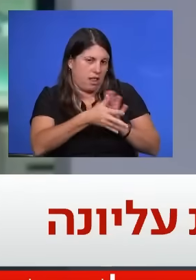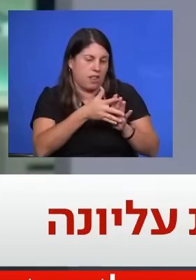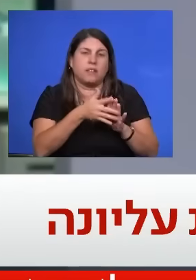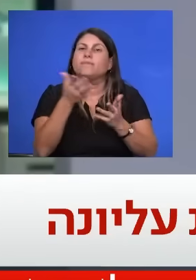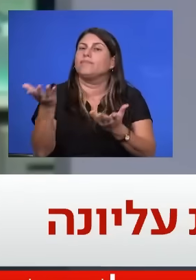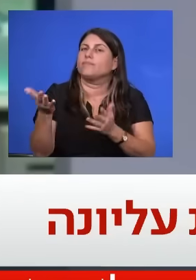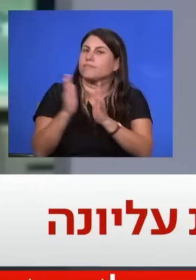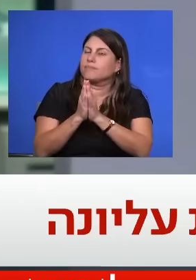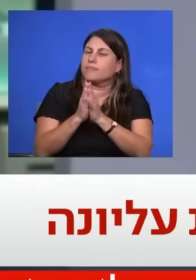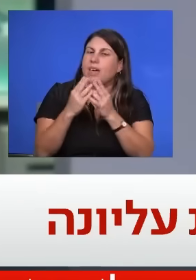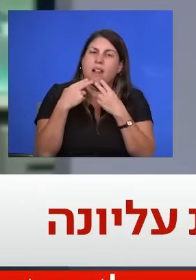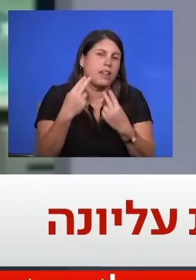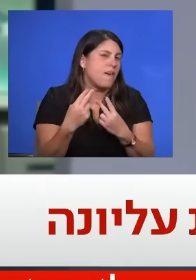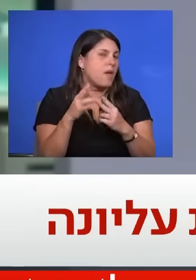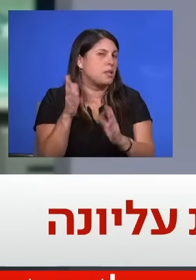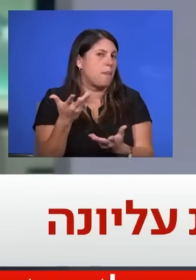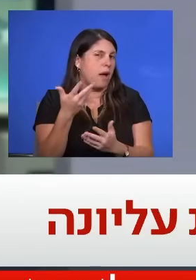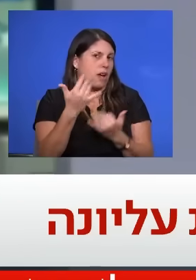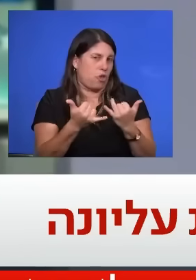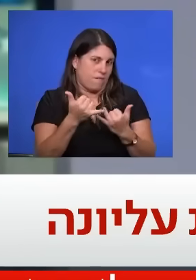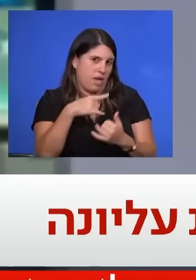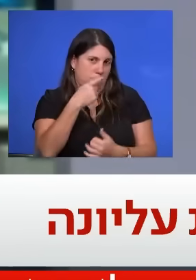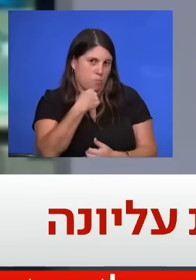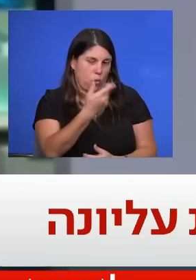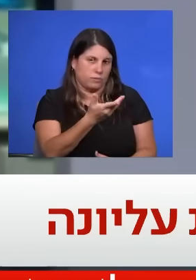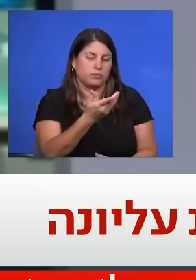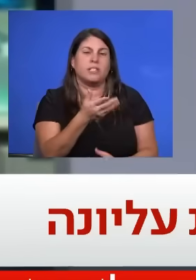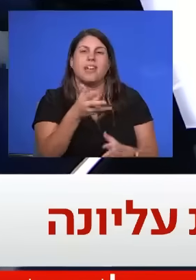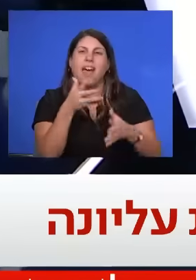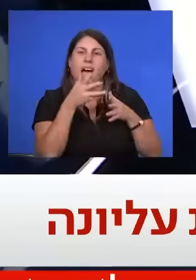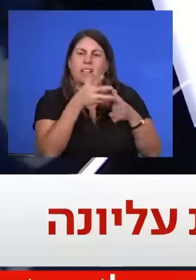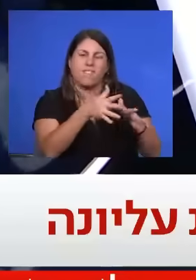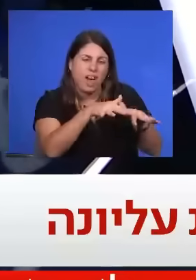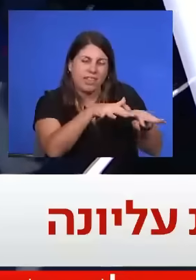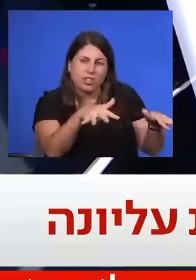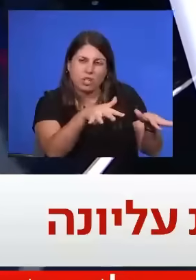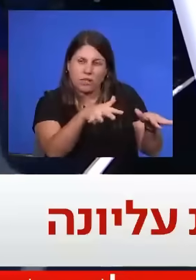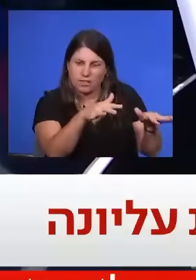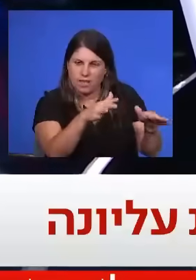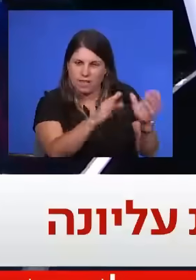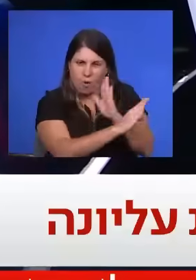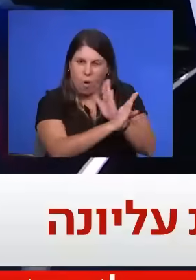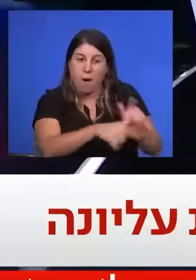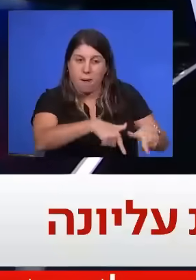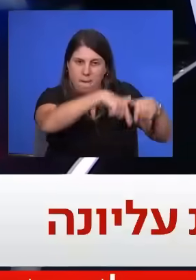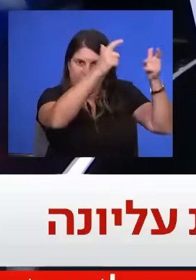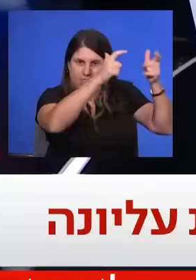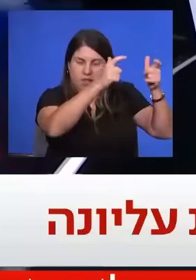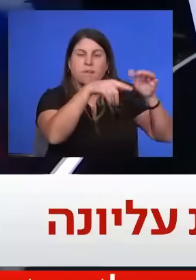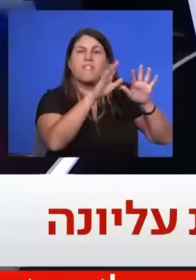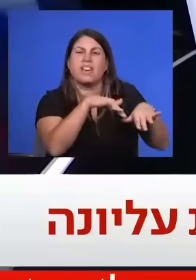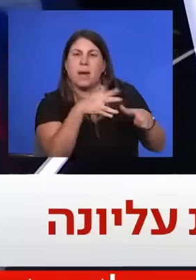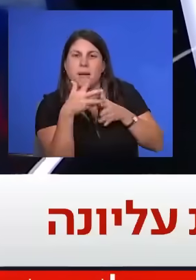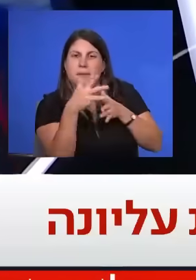למה שאמר עכשיו הגרי, התקפת תשתיות טרור בבניינים, וגם המתקפה הזאת על